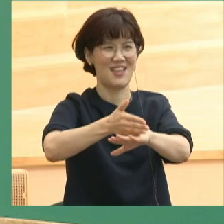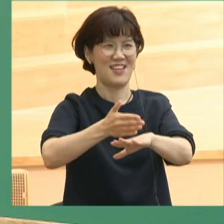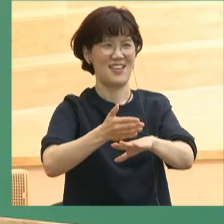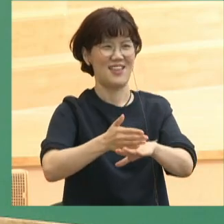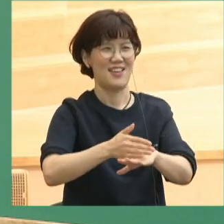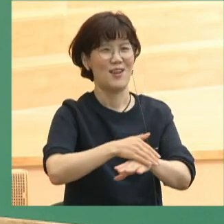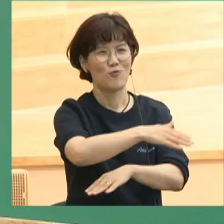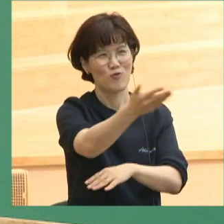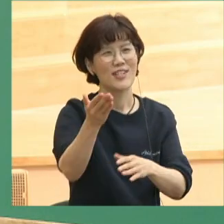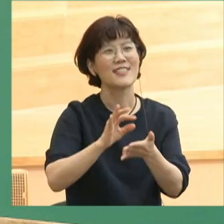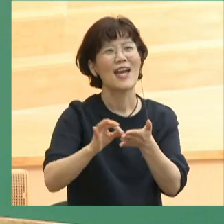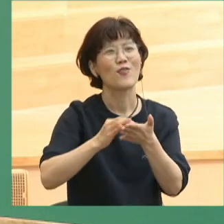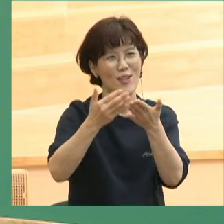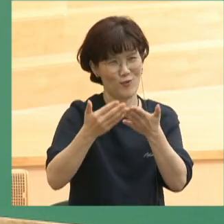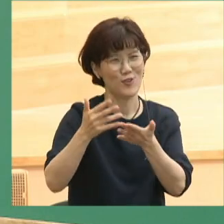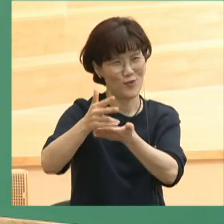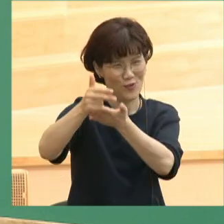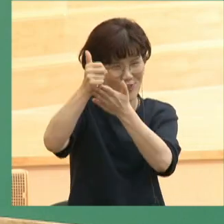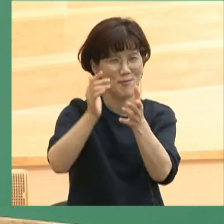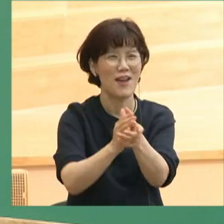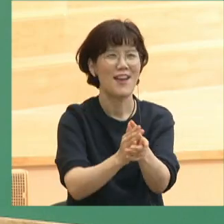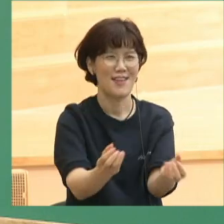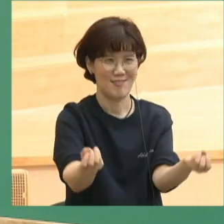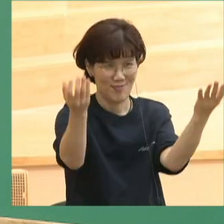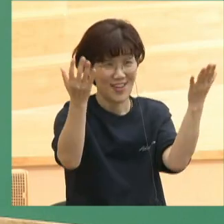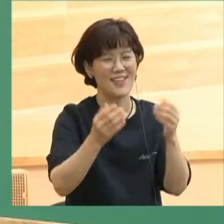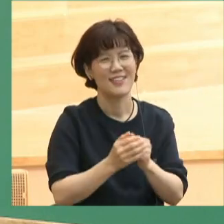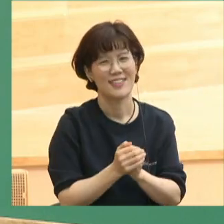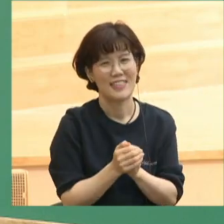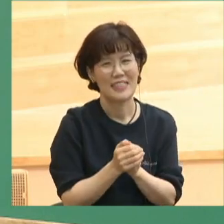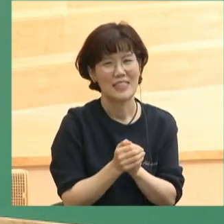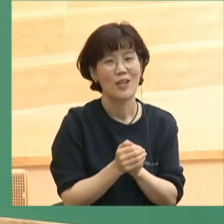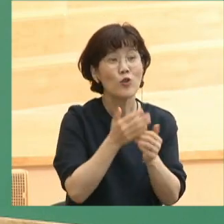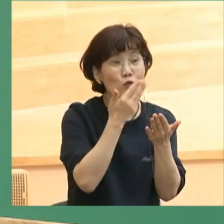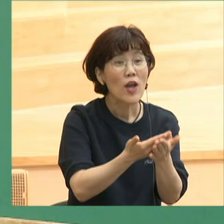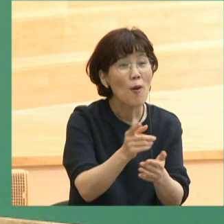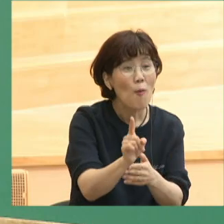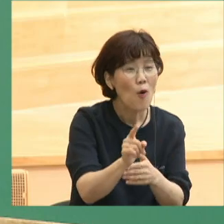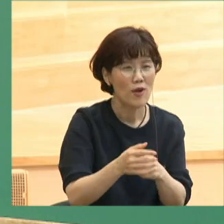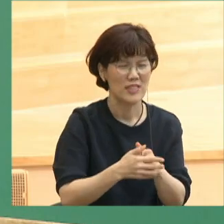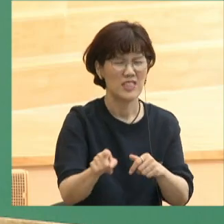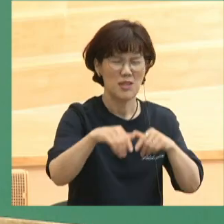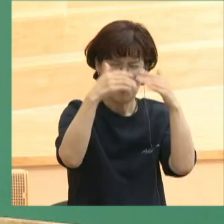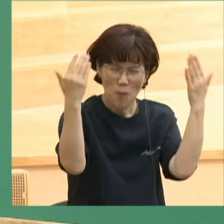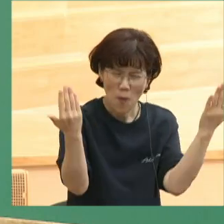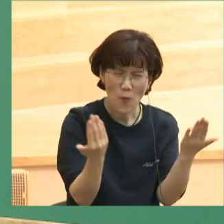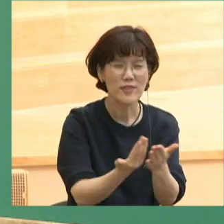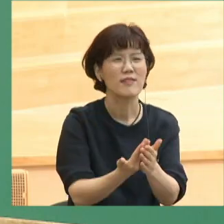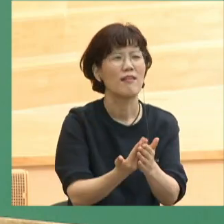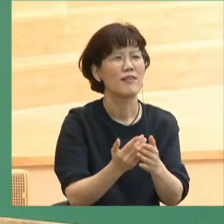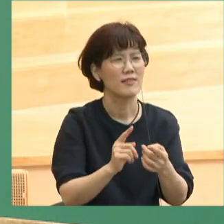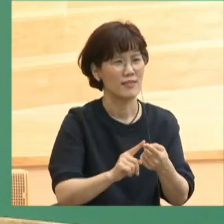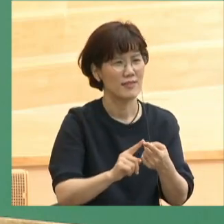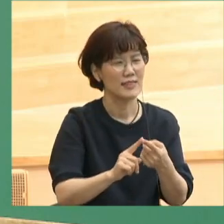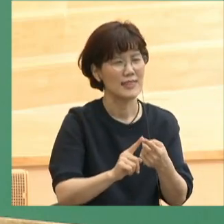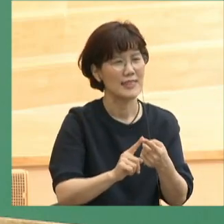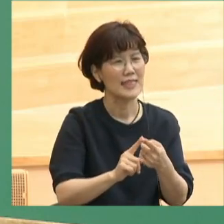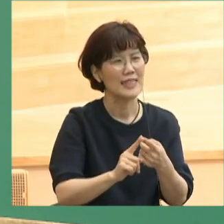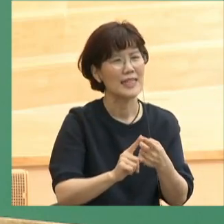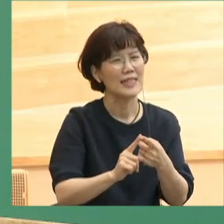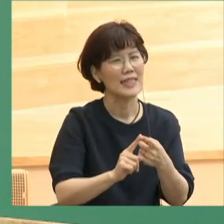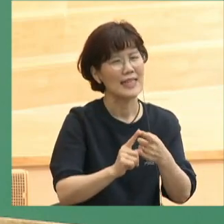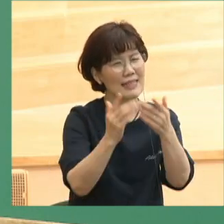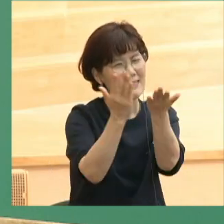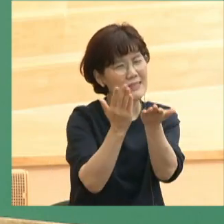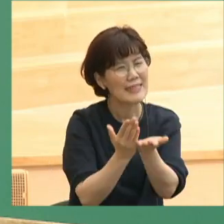주님. 아멘. 할렐루야. 아멘. 근데 중요한 것은요, 이 모든 것들이요, 적절한 기회라는 게